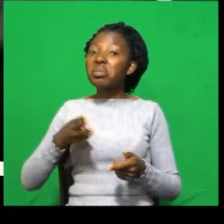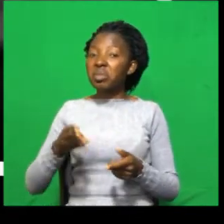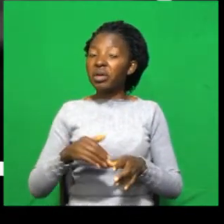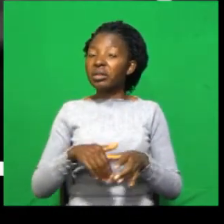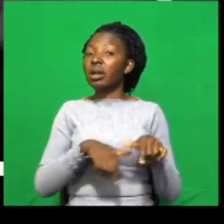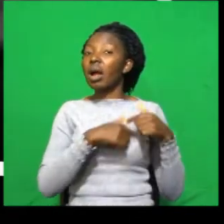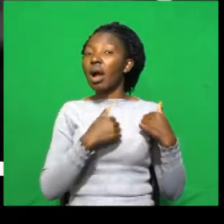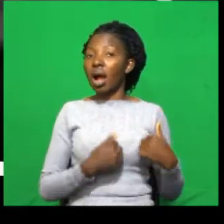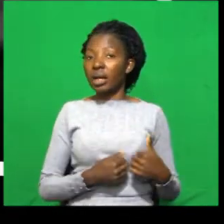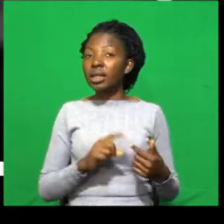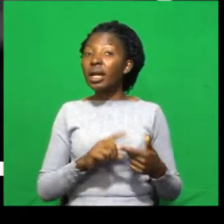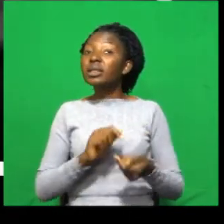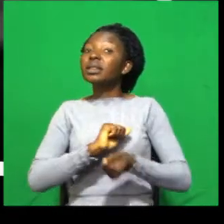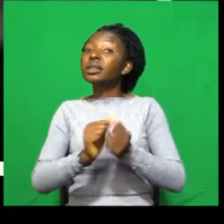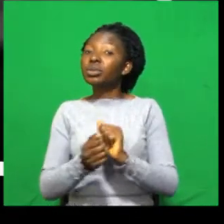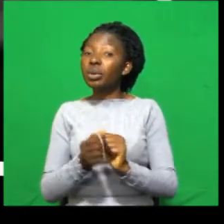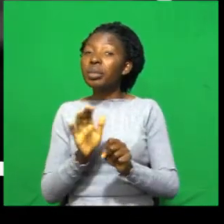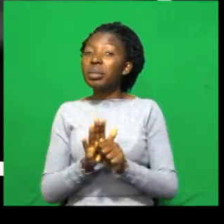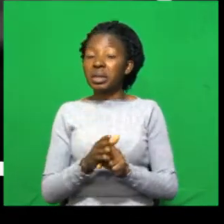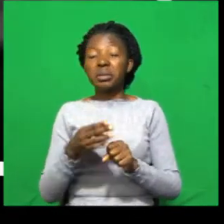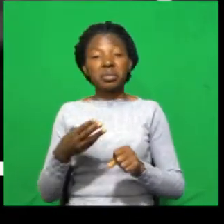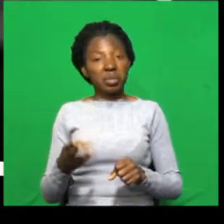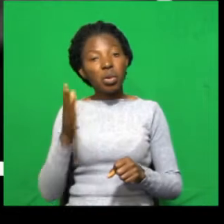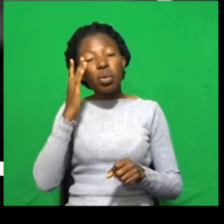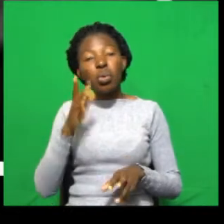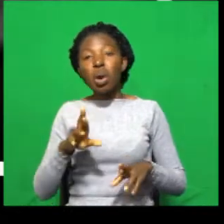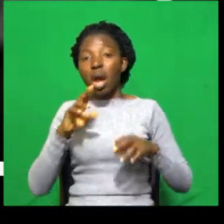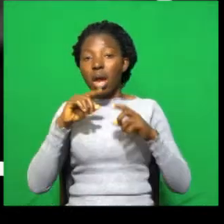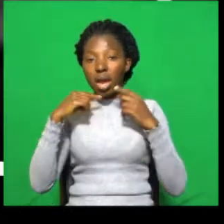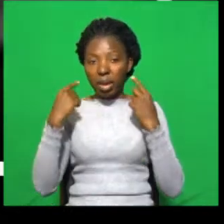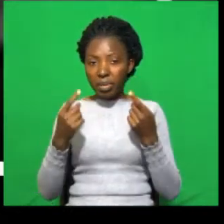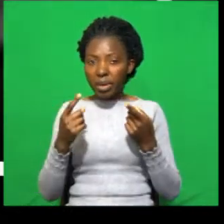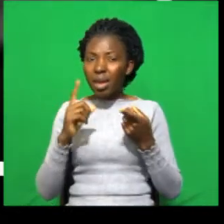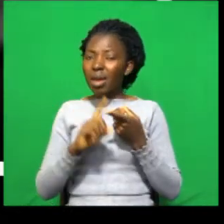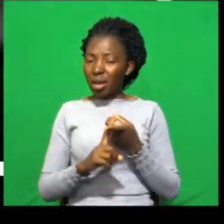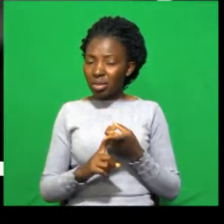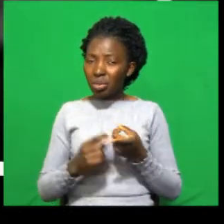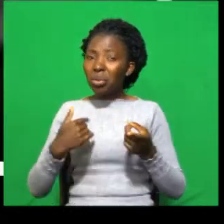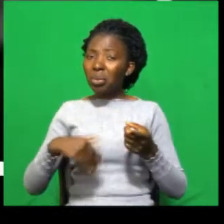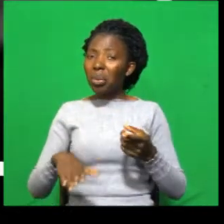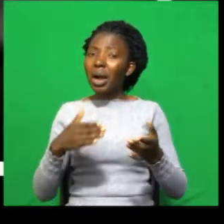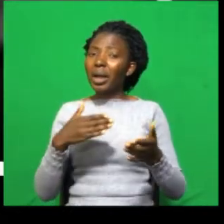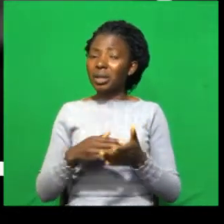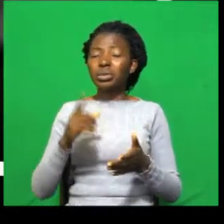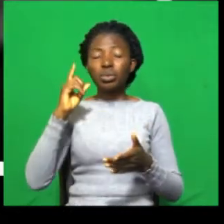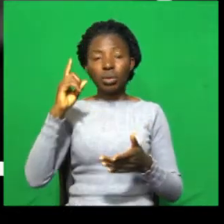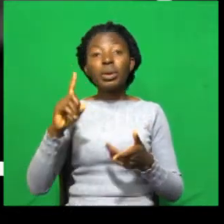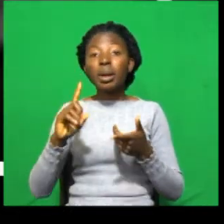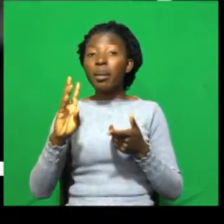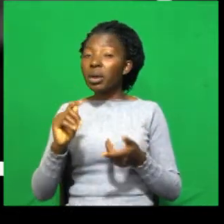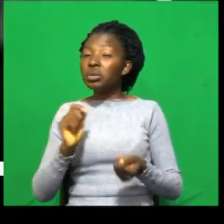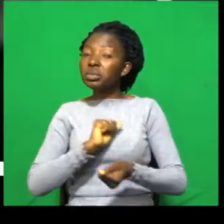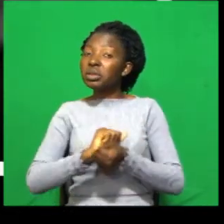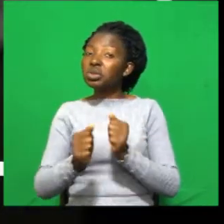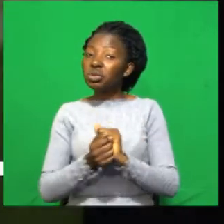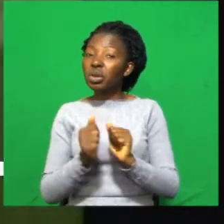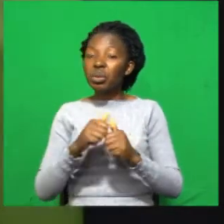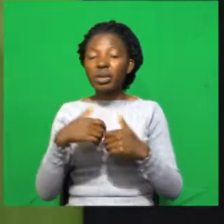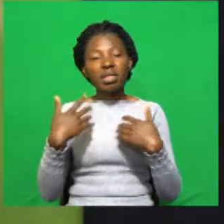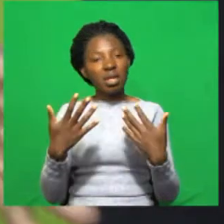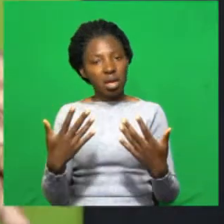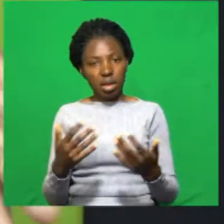make nokuparadza vazhinji vakafarara. Right. Uchamukirawo muchinda wavachinda asi uchaputswa zvisingaitwe neruoko